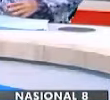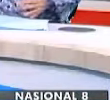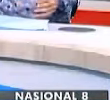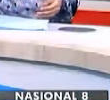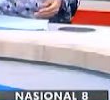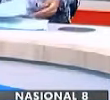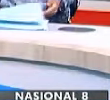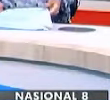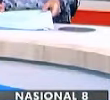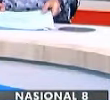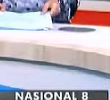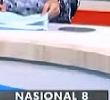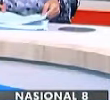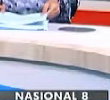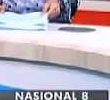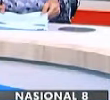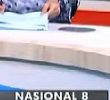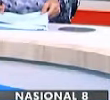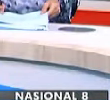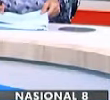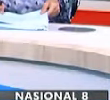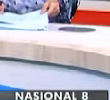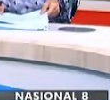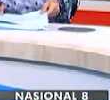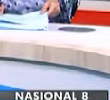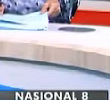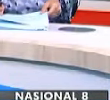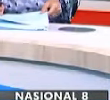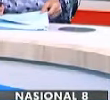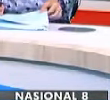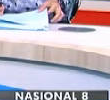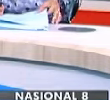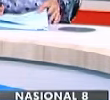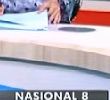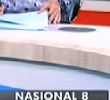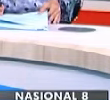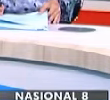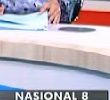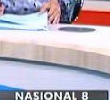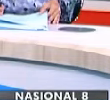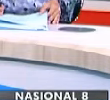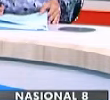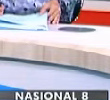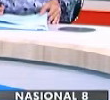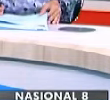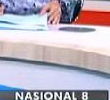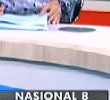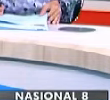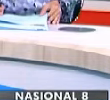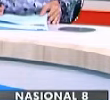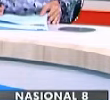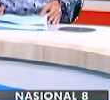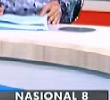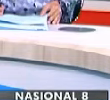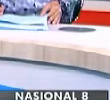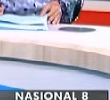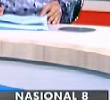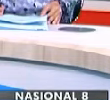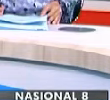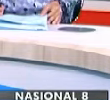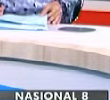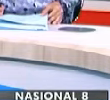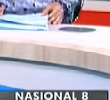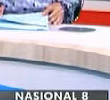masyarakat laporan itu mengakhiri nasional 8 edisi 8 Mei seperti biasa ikuti best 510 selepas ini bersama